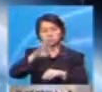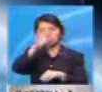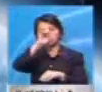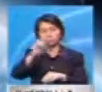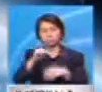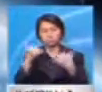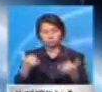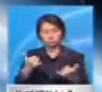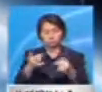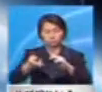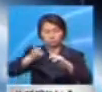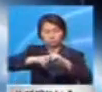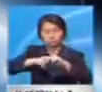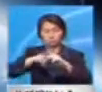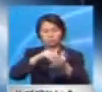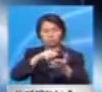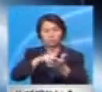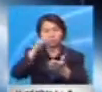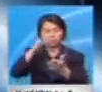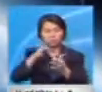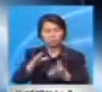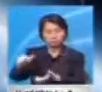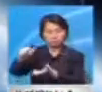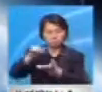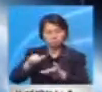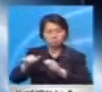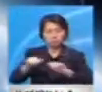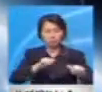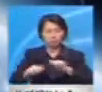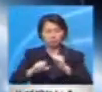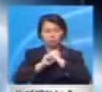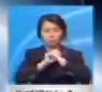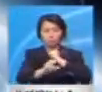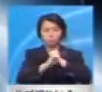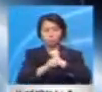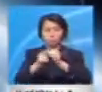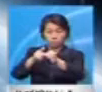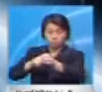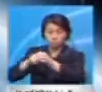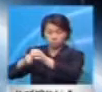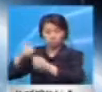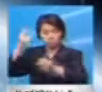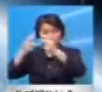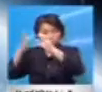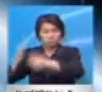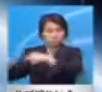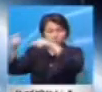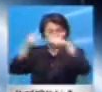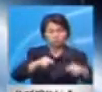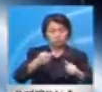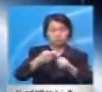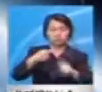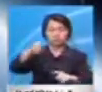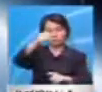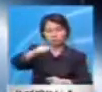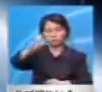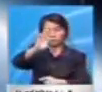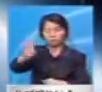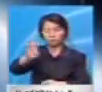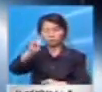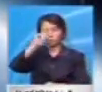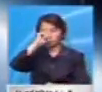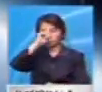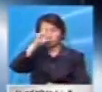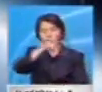ketika ini peningkatan ini bakal disumbang aktiviti promosi yang dapat menarik kedatangan pengunjung terutamanya dari Asia Barat India